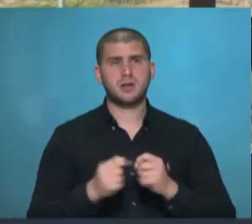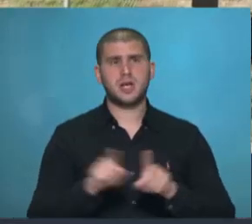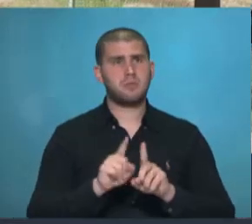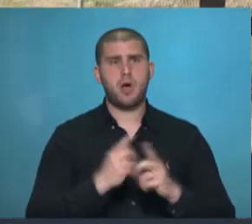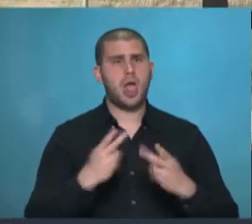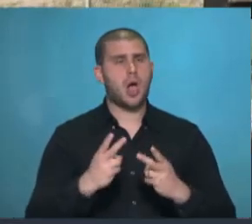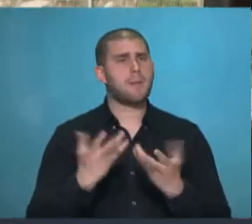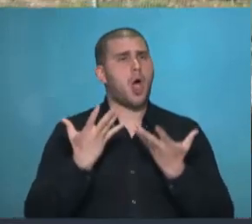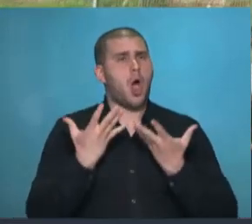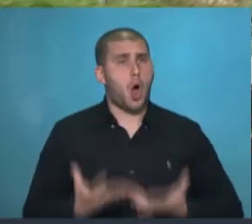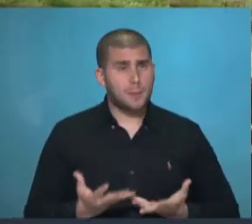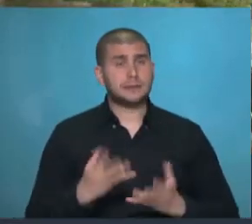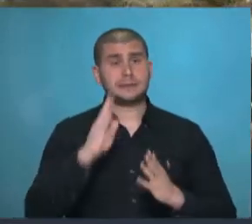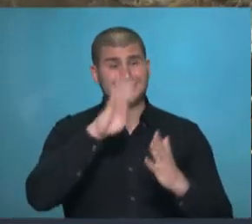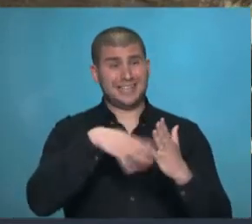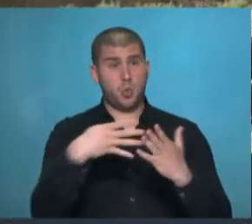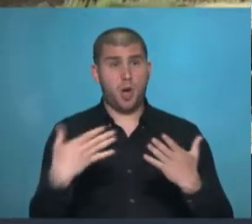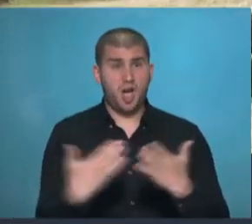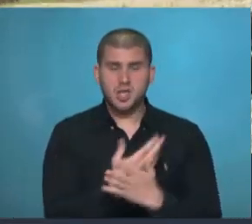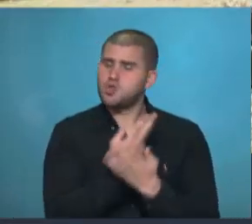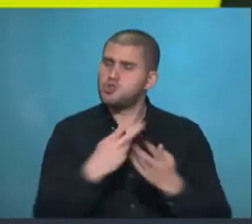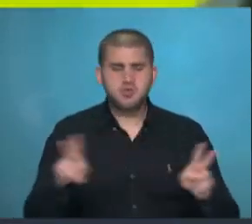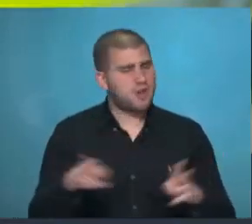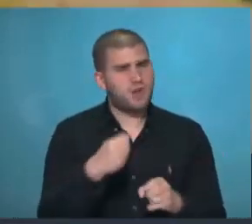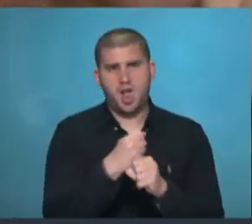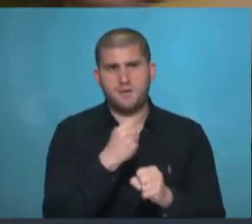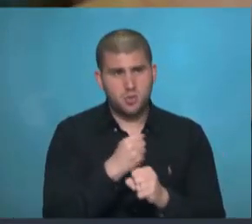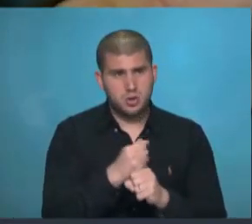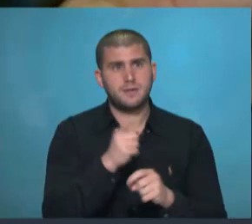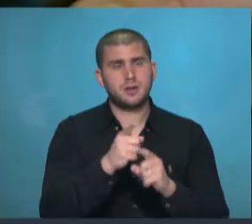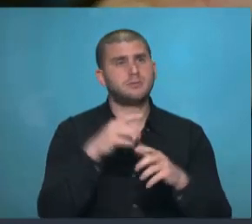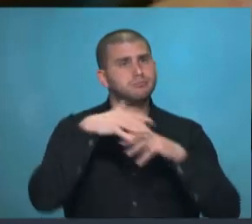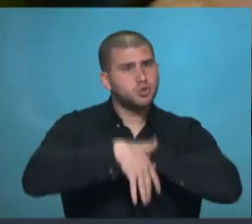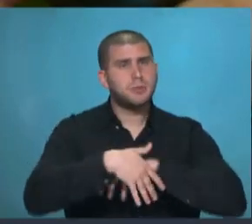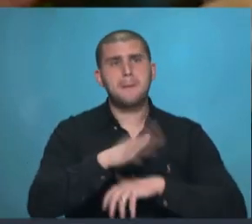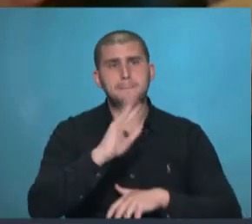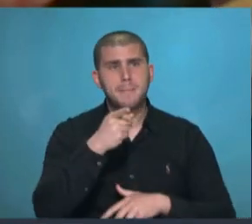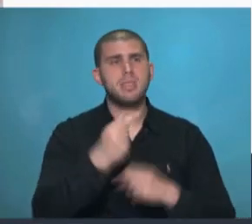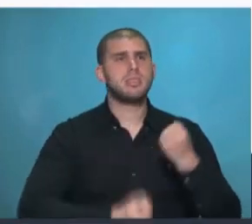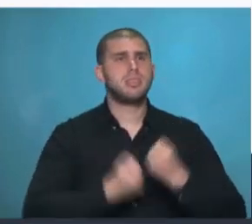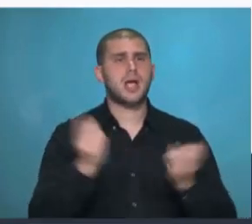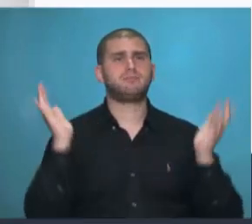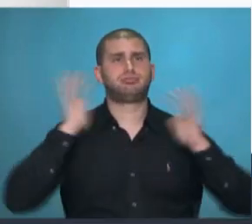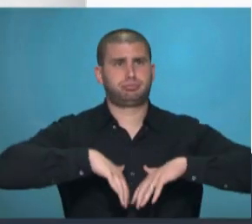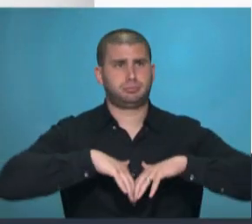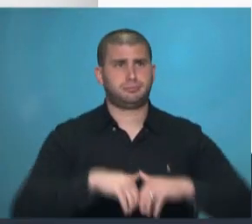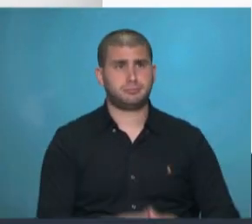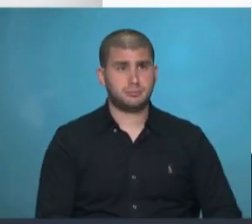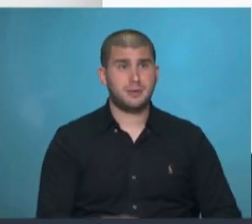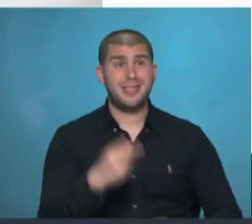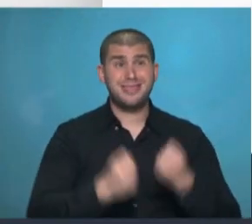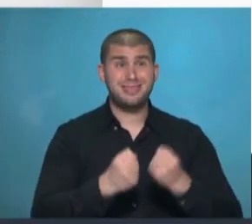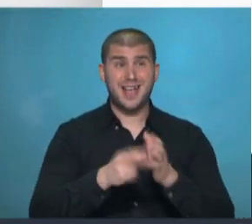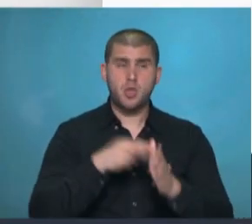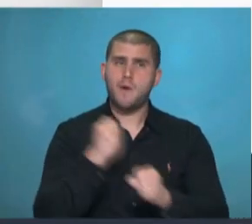במעמסה, הסידור החדש בלתי אפשרי לעבודה ויגרום לכך שנהגים יקרסו. הנהגי קטר עובדים